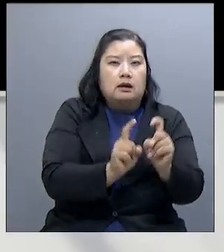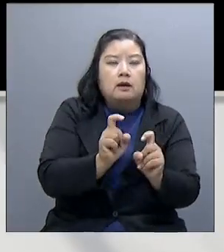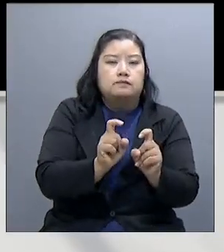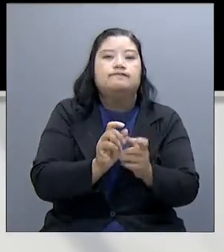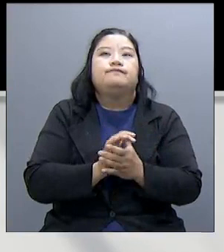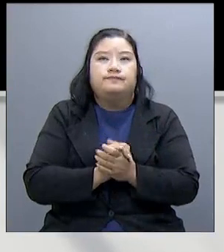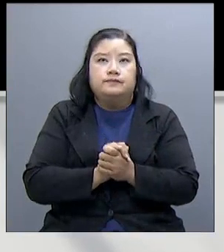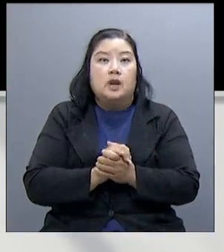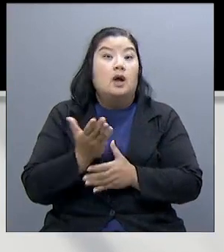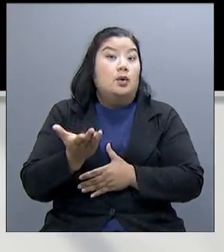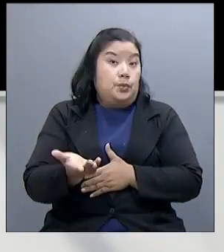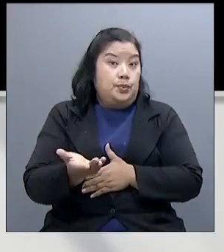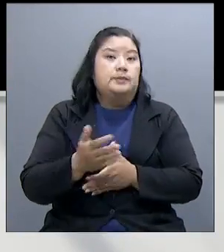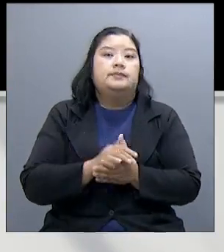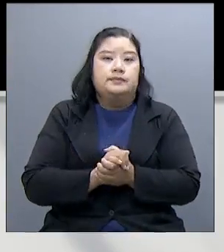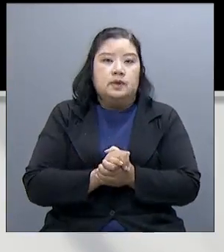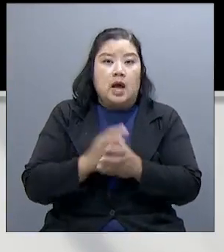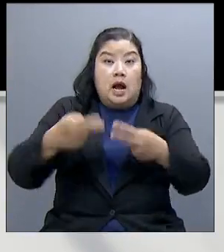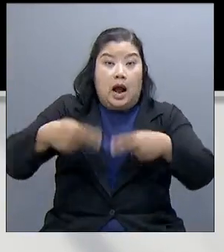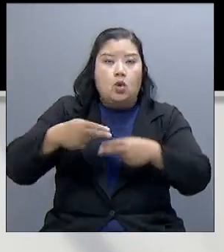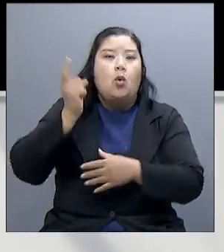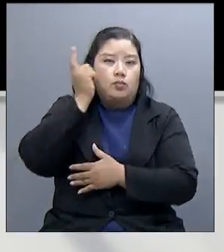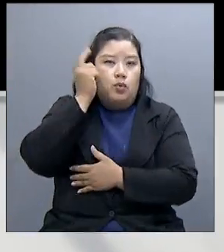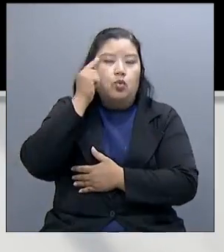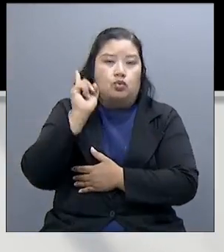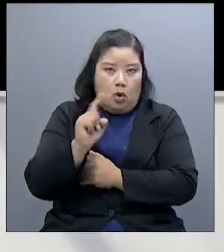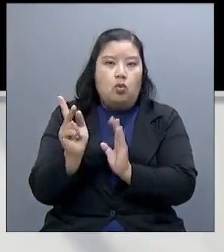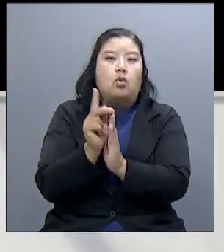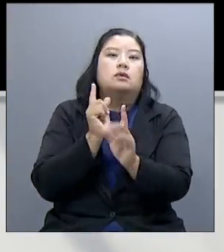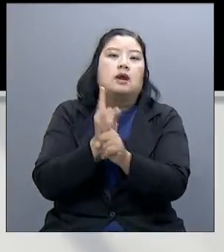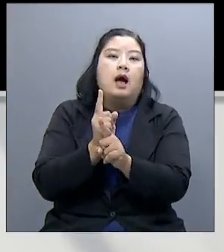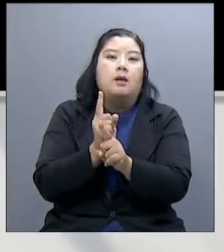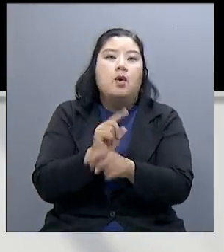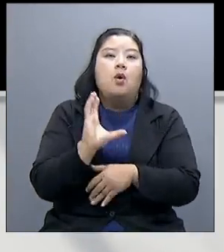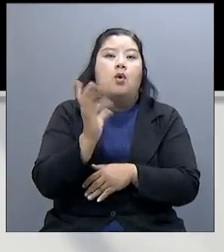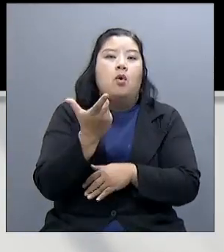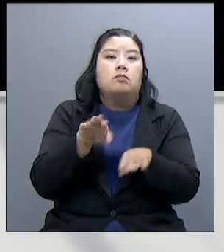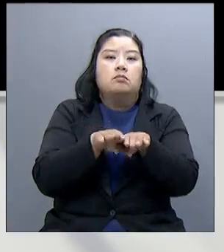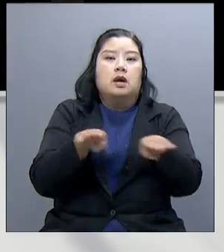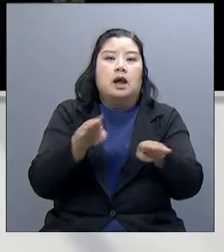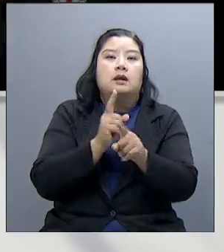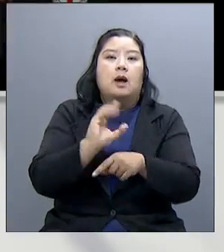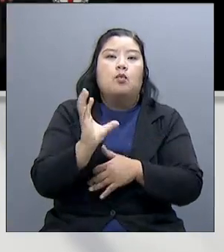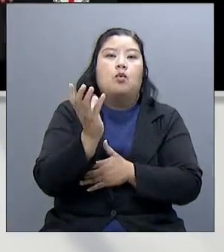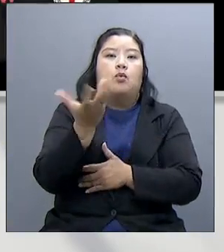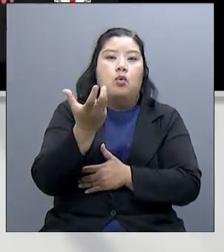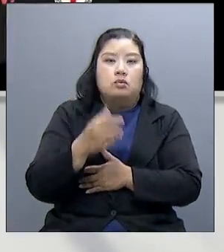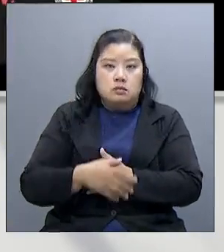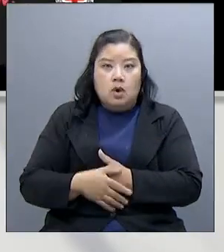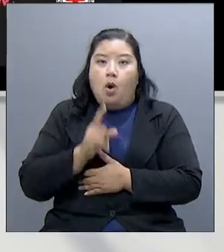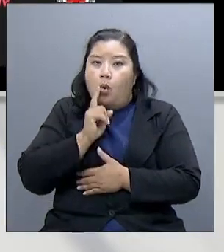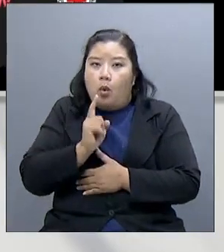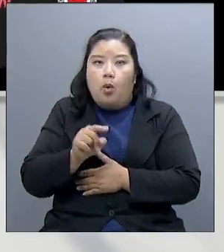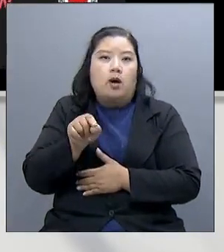การณ์นี้ในสงครามย่อมต้องมีกฎเกณฑ์ค่ะองค์กรด้านสิทธิมนุษยชนหลายแห่งออกมาประณามเหตุการณ์ที่เกิดขึ้น